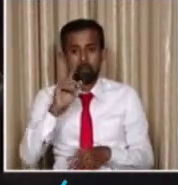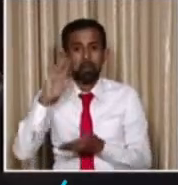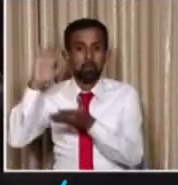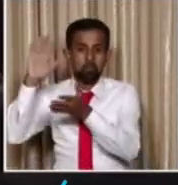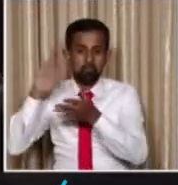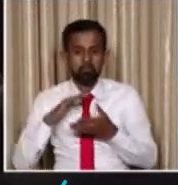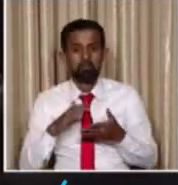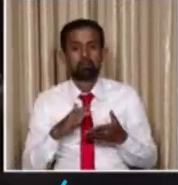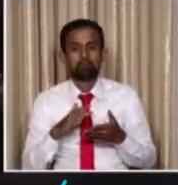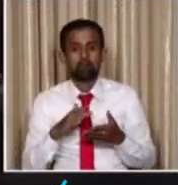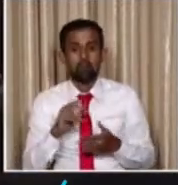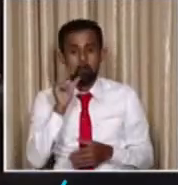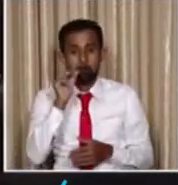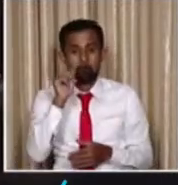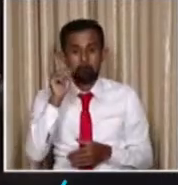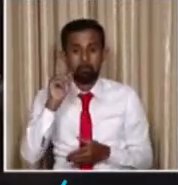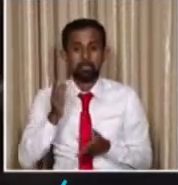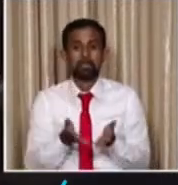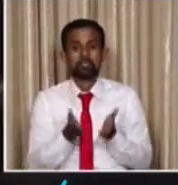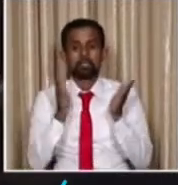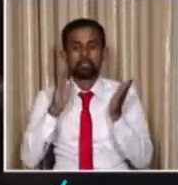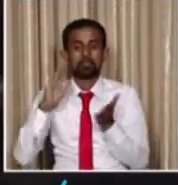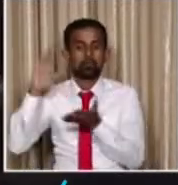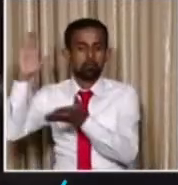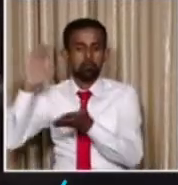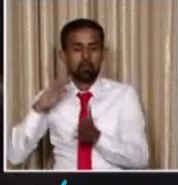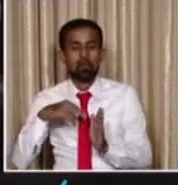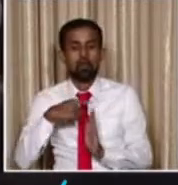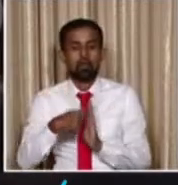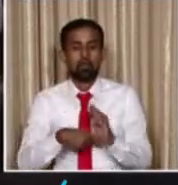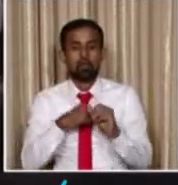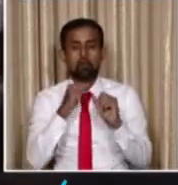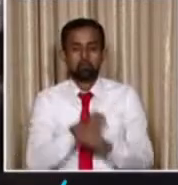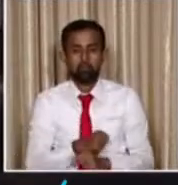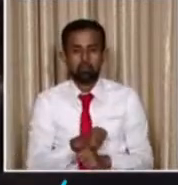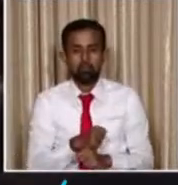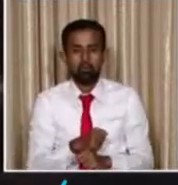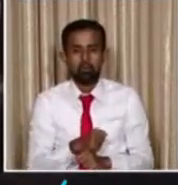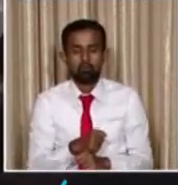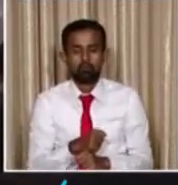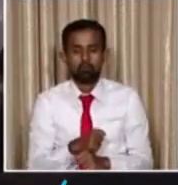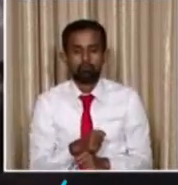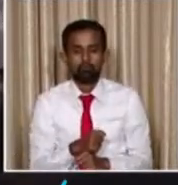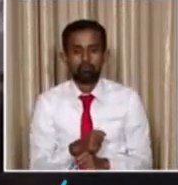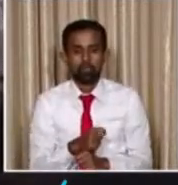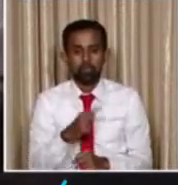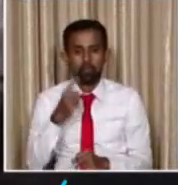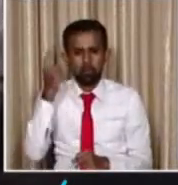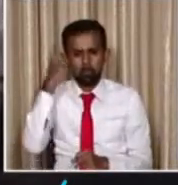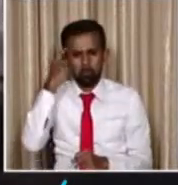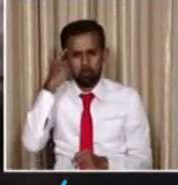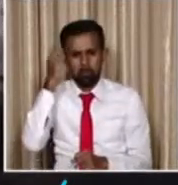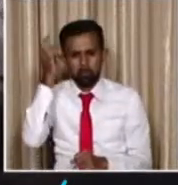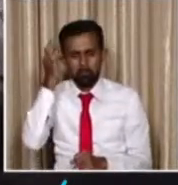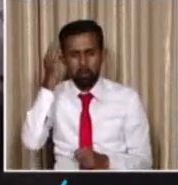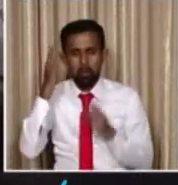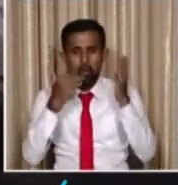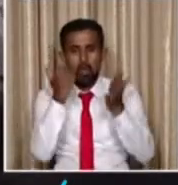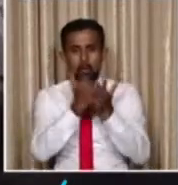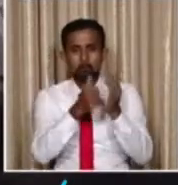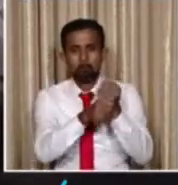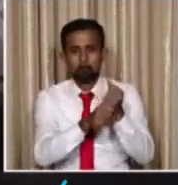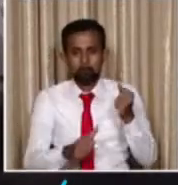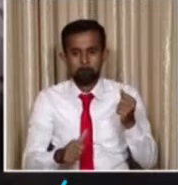ගේන තත්ත්වෙට පිටරයත් ඉන්දියාවෙන් ගේන තත්ත්වෙට රටේ ආර්ථිකයේ බංකොලොත් වෙලා තියෙනවා. ඒ නිසා අර මුලේ අමාරුවක් තියෙන ලෝක බැංකුවේ